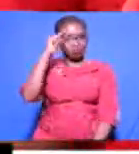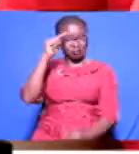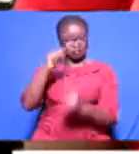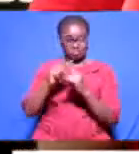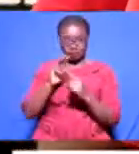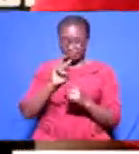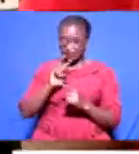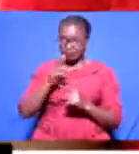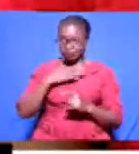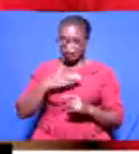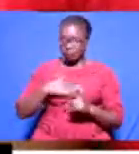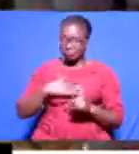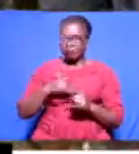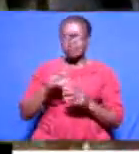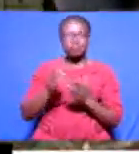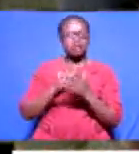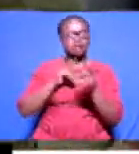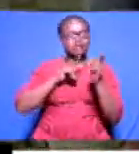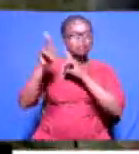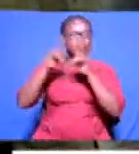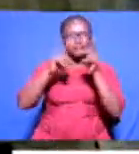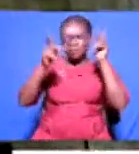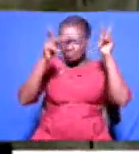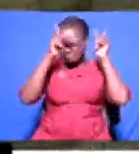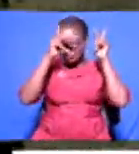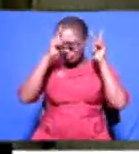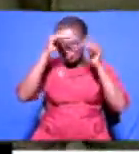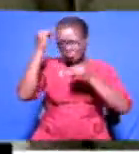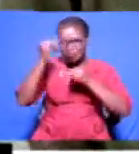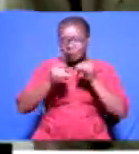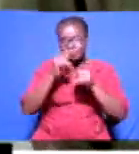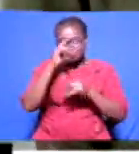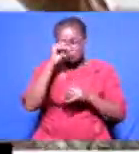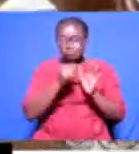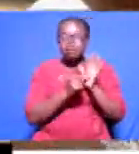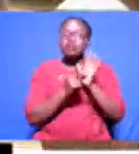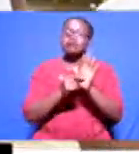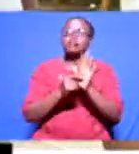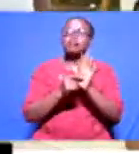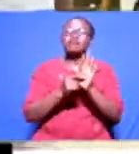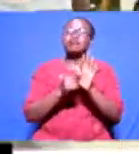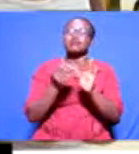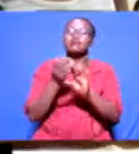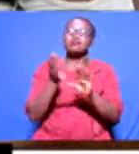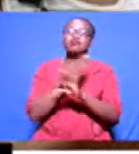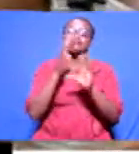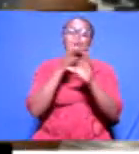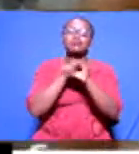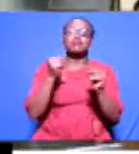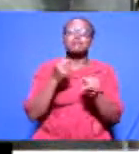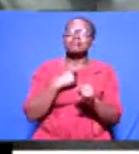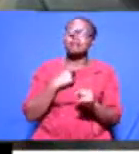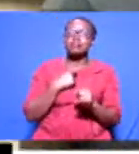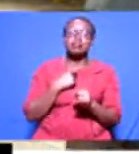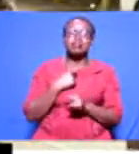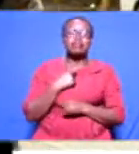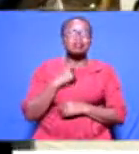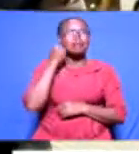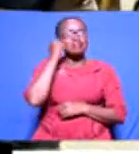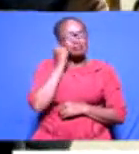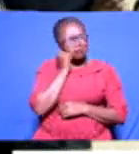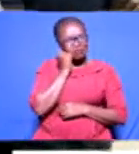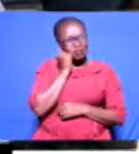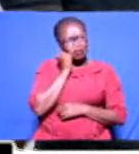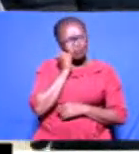Some travelling from as far as Kakamega to pay their respects to the late former president. Ani nakuambia nilishikwa na usuni vile nilisikia